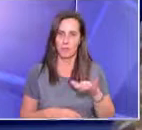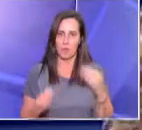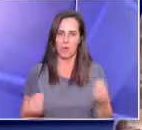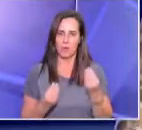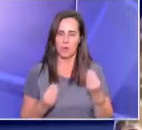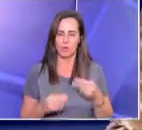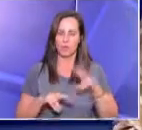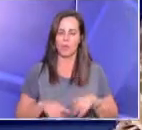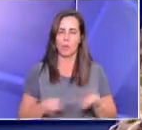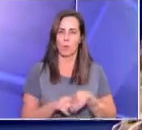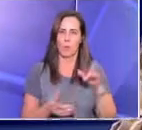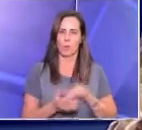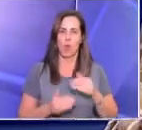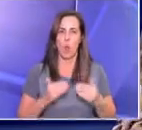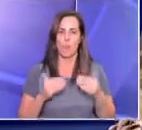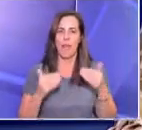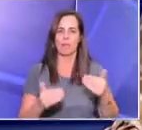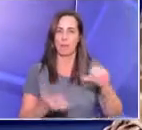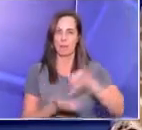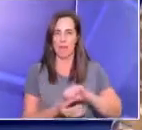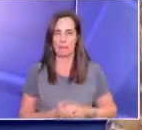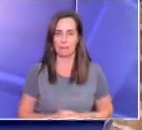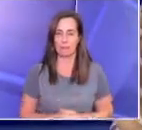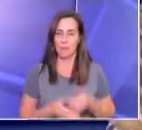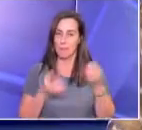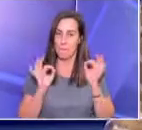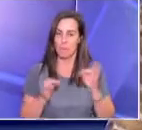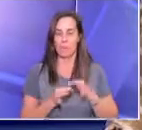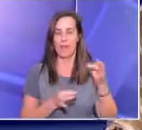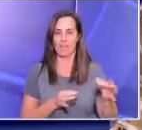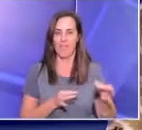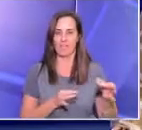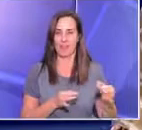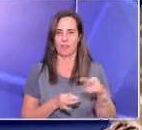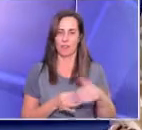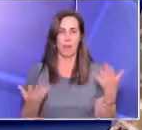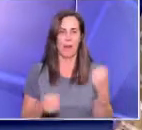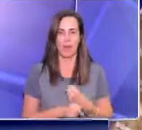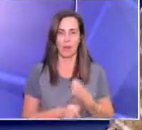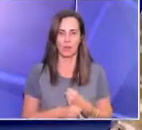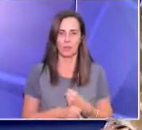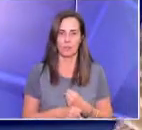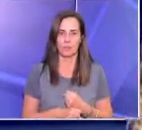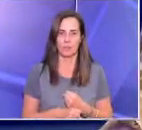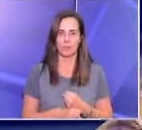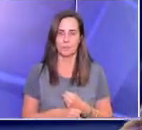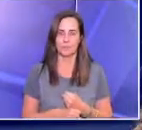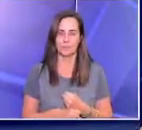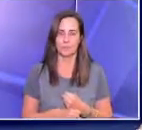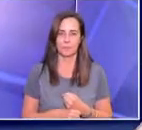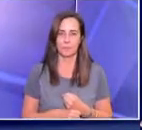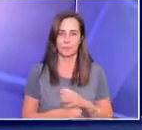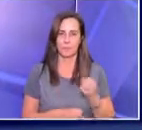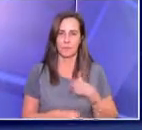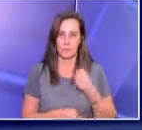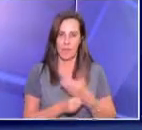שהוא נשאר באותו מקום, שלא מקדם את הערים שלנו. במיוחד בפריפריה, שזה אין מה לעשות. זה, אנחנו, אם